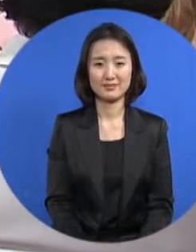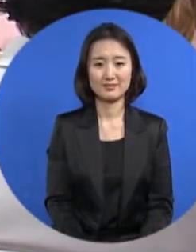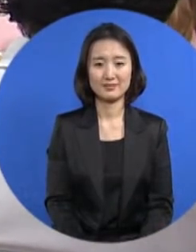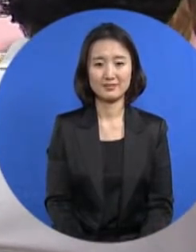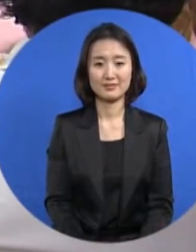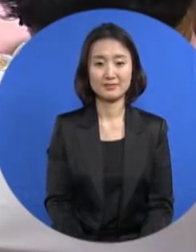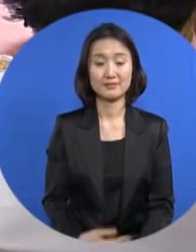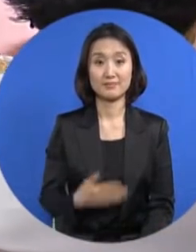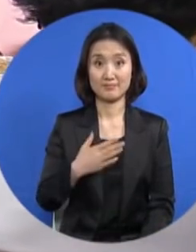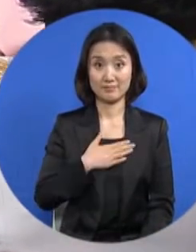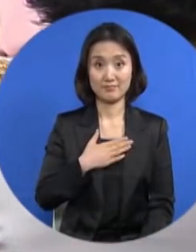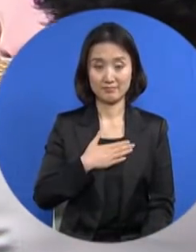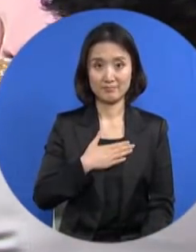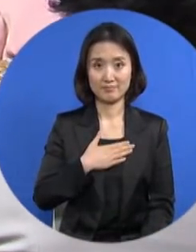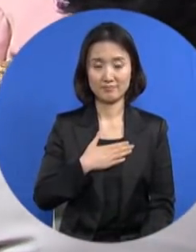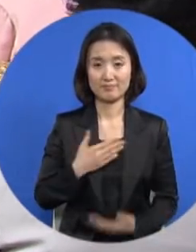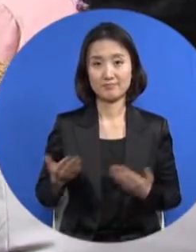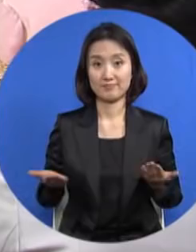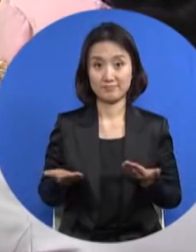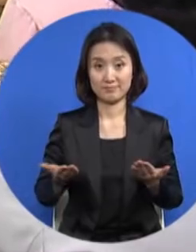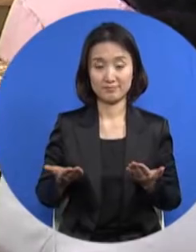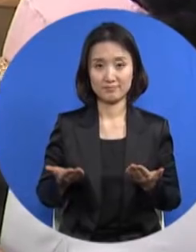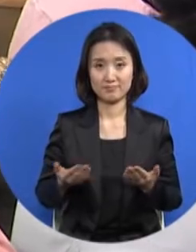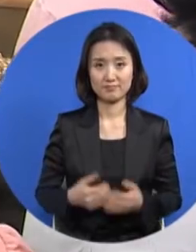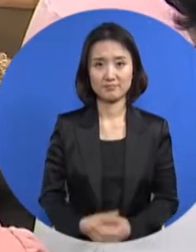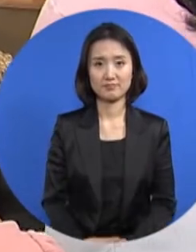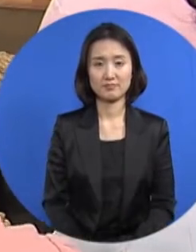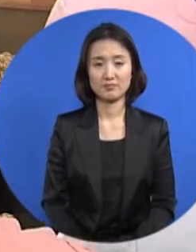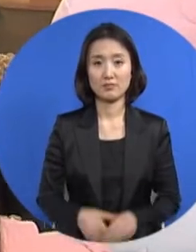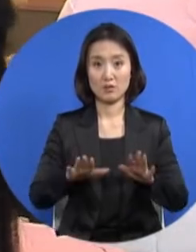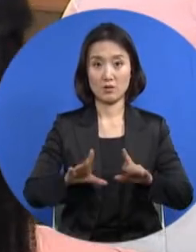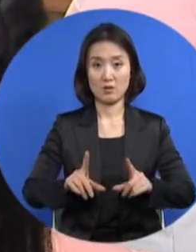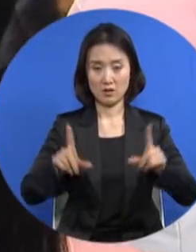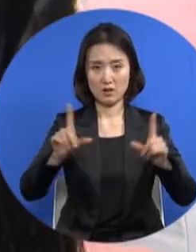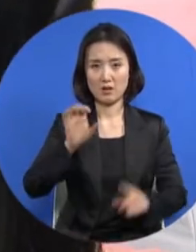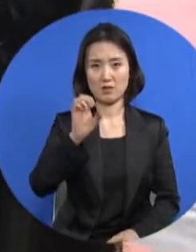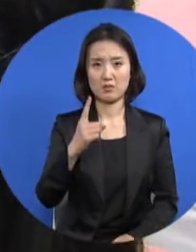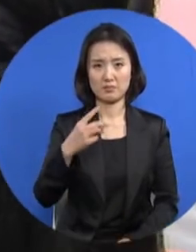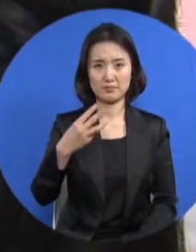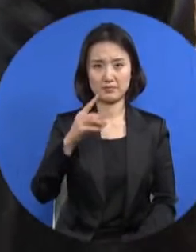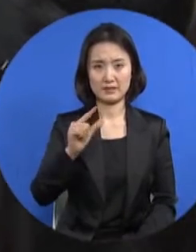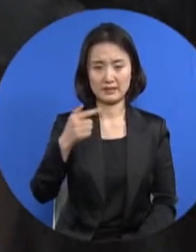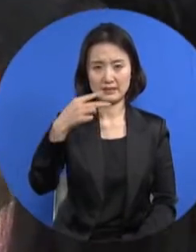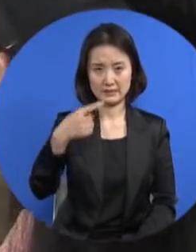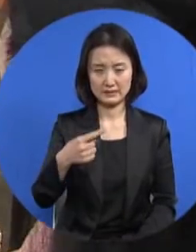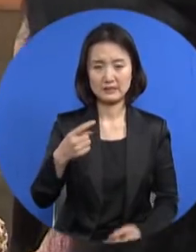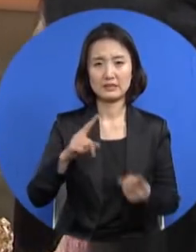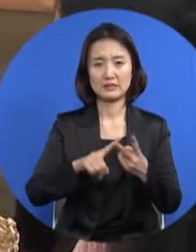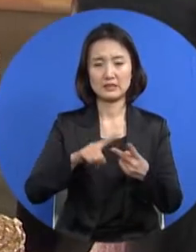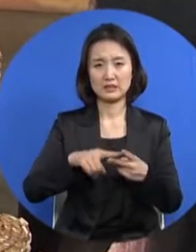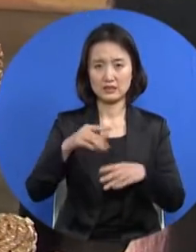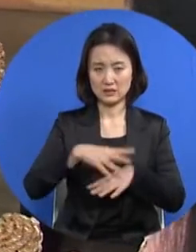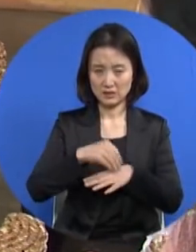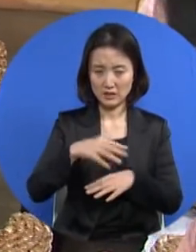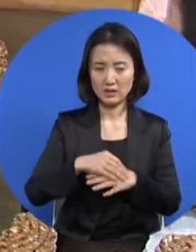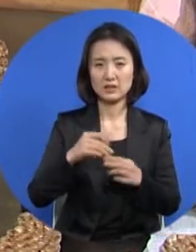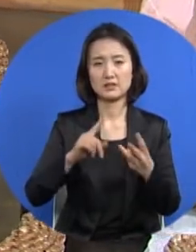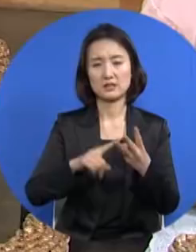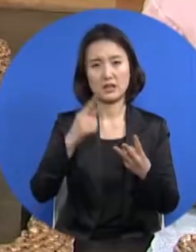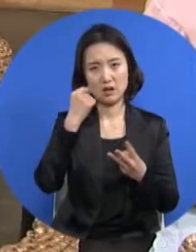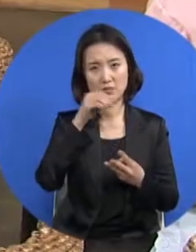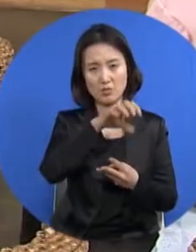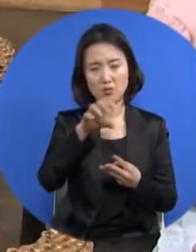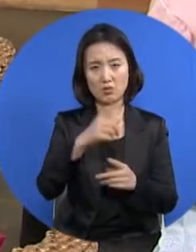그리고요, 저희는 올해 폴란드, 포르투갈, 스웨덴, 그리고 일본에